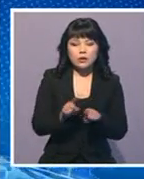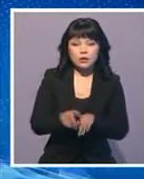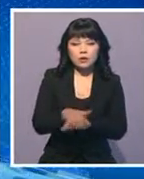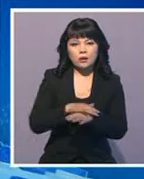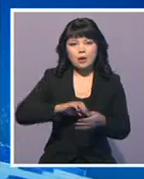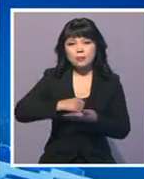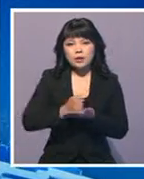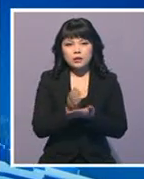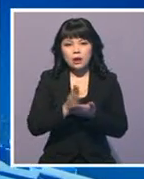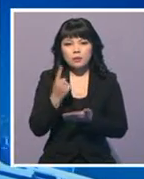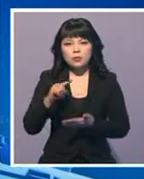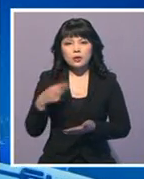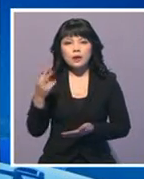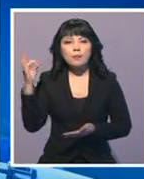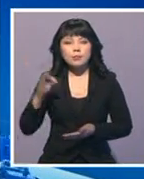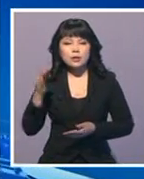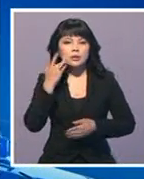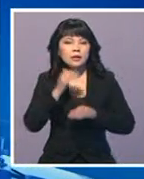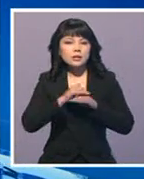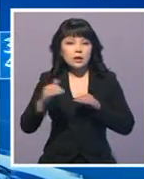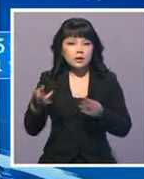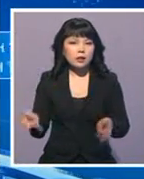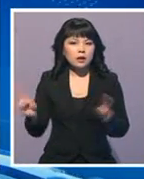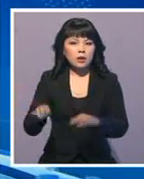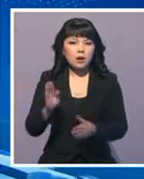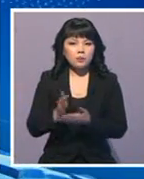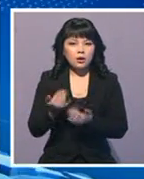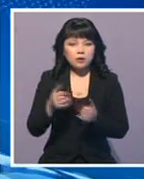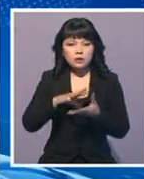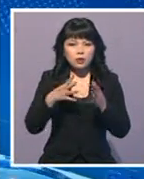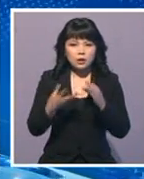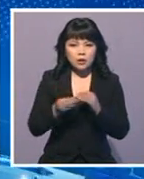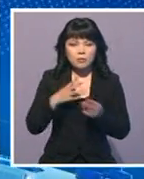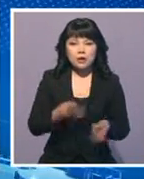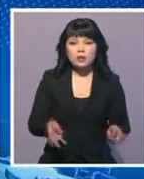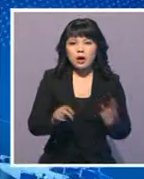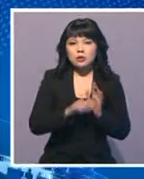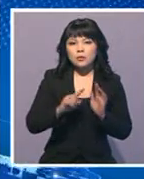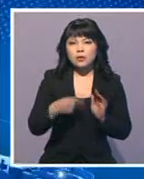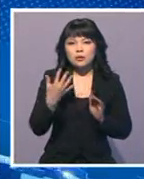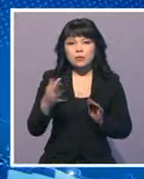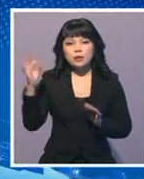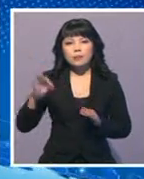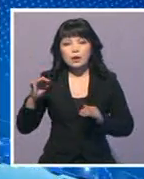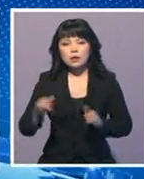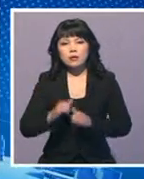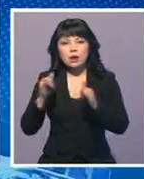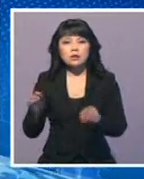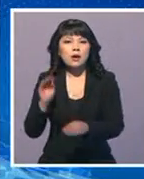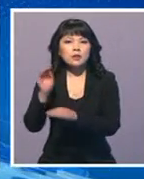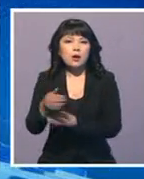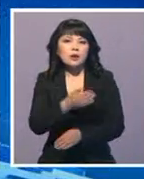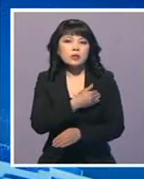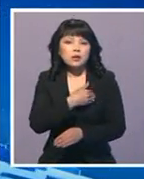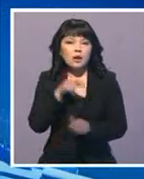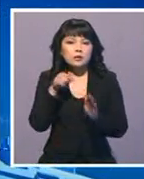бекітілген 1,2%-дық деңгейде қалады. Елдегі ішкі жалпы өнімнің көлемі 6,5%-ға ұлғайтылмақ. Яғни ішкі өнімнің